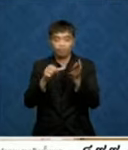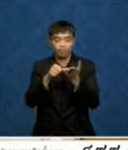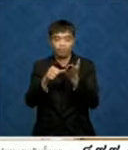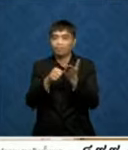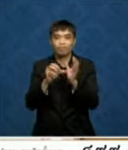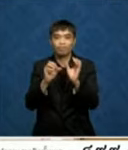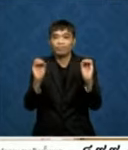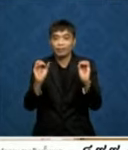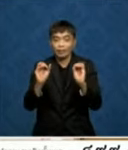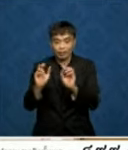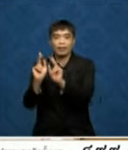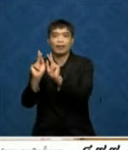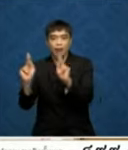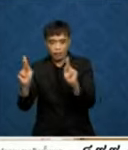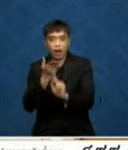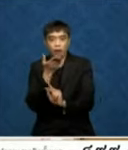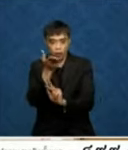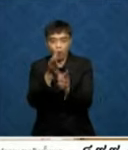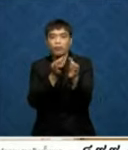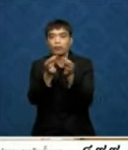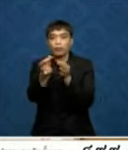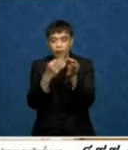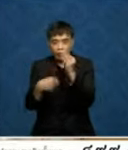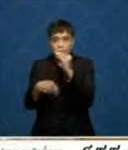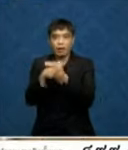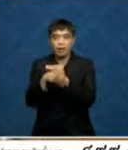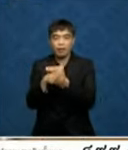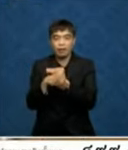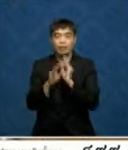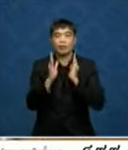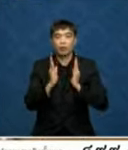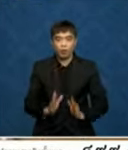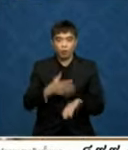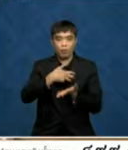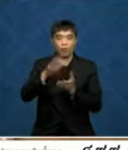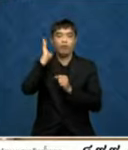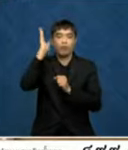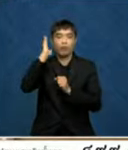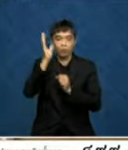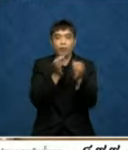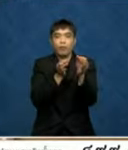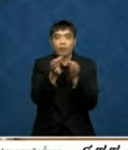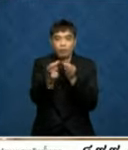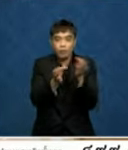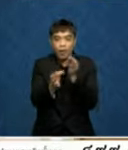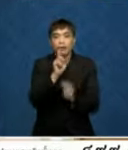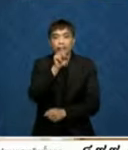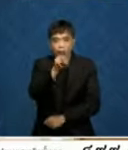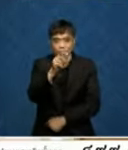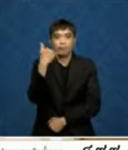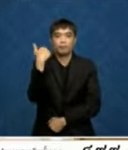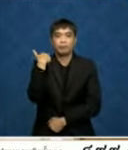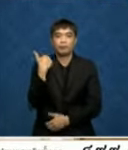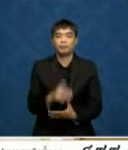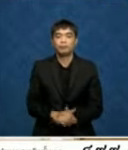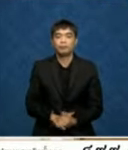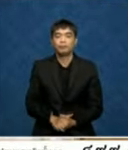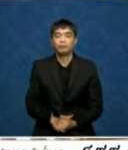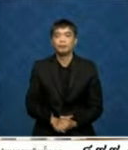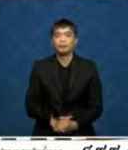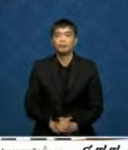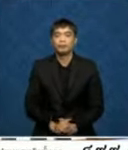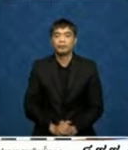ไขมีกรรมาธิการขอสงวนความเห็นมีผู้แปรยติขอสงวนคำแปรยติ ครับขอเชิญกรรมาธิการ